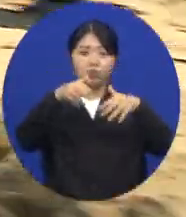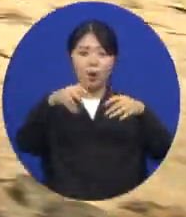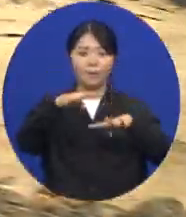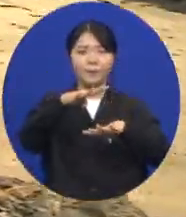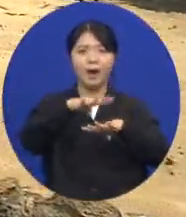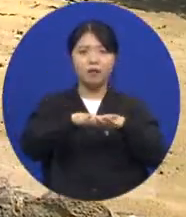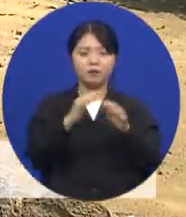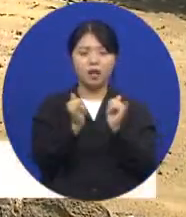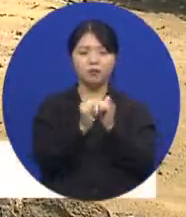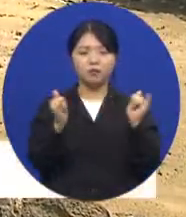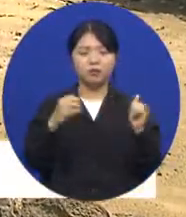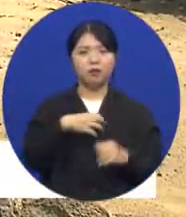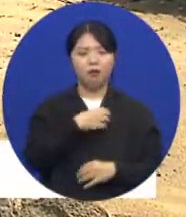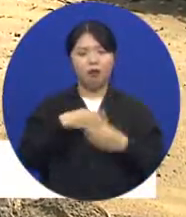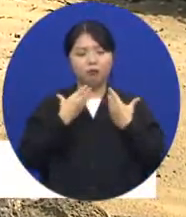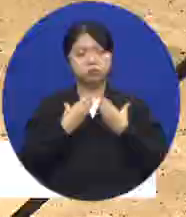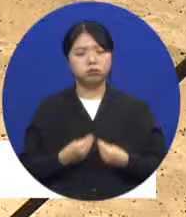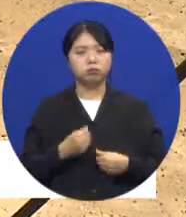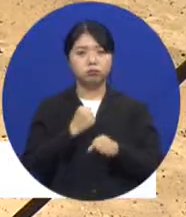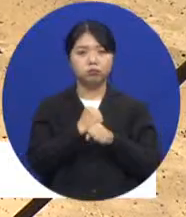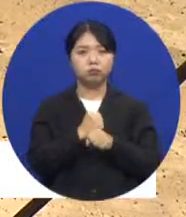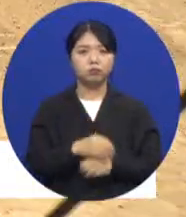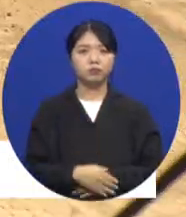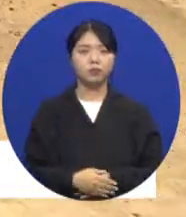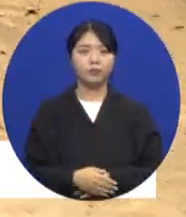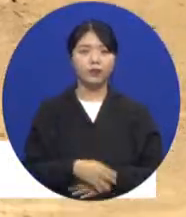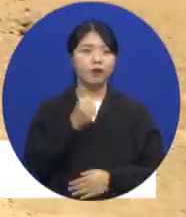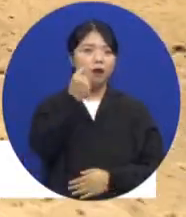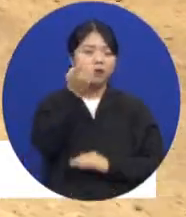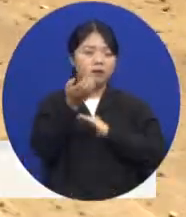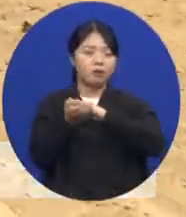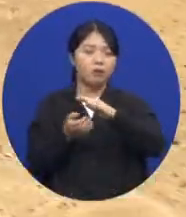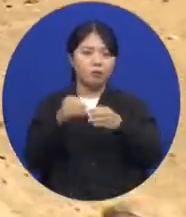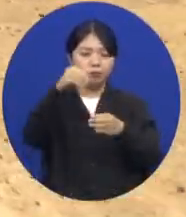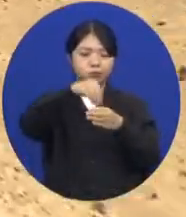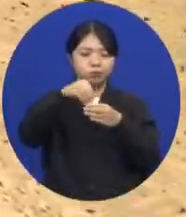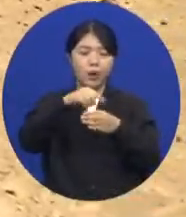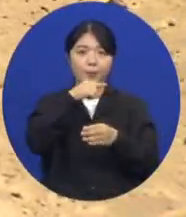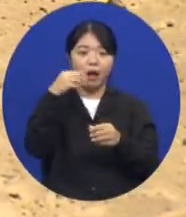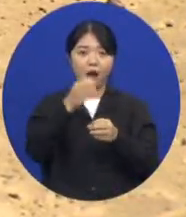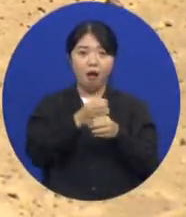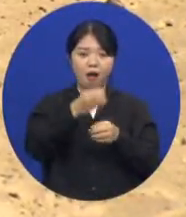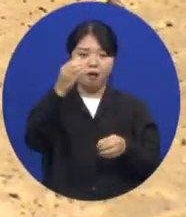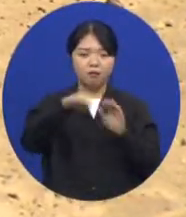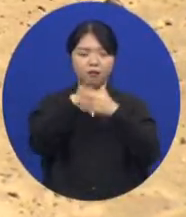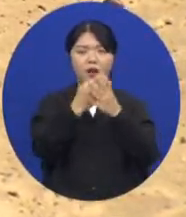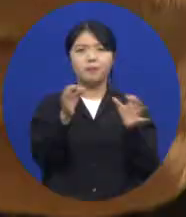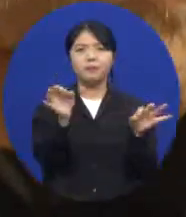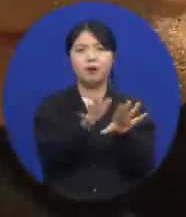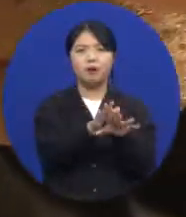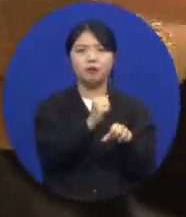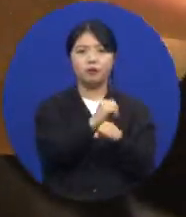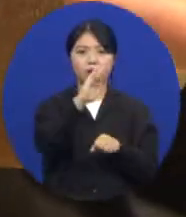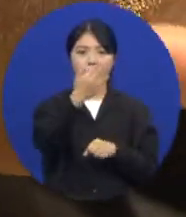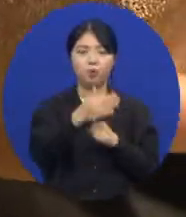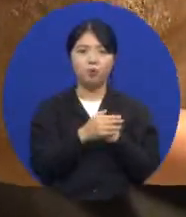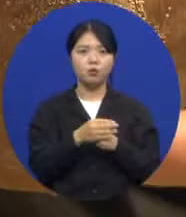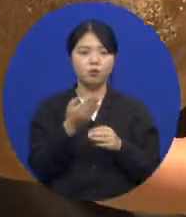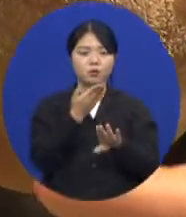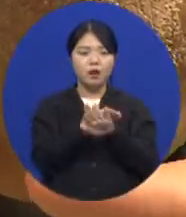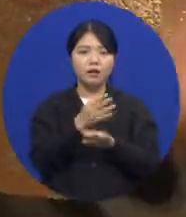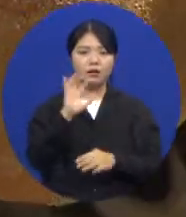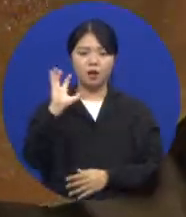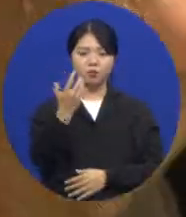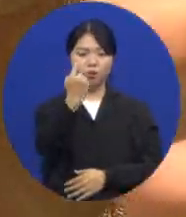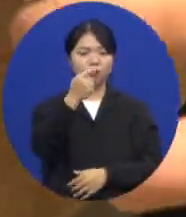나온 농가들은 억장이 무너집니다. 한 달 전 파종한 당근싹은 온데간데 없이 사라졌고 또 다른 태풍